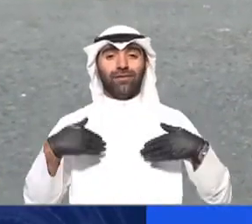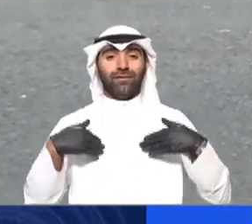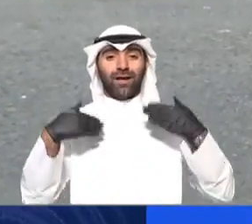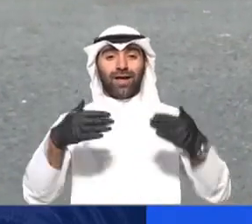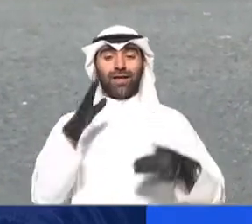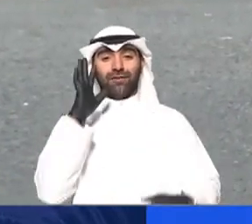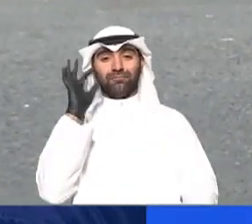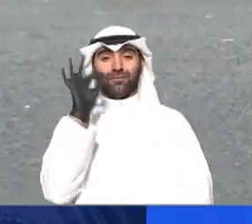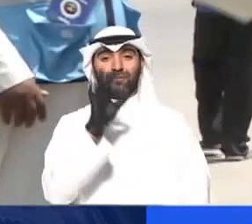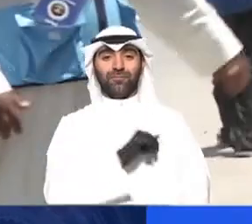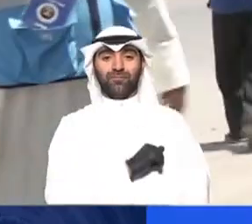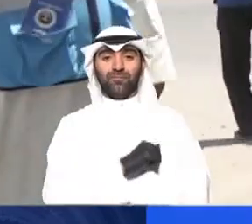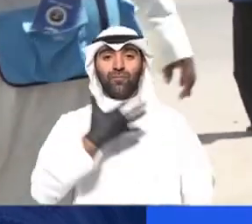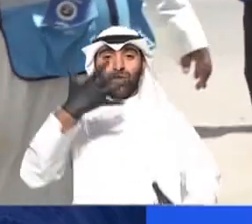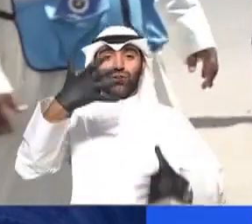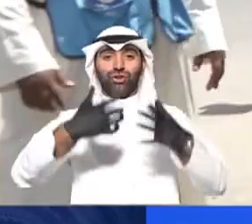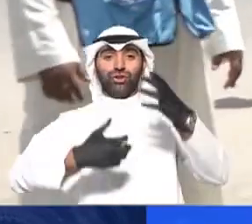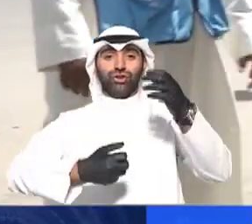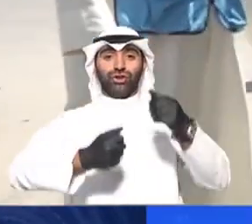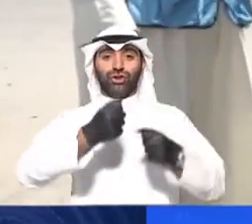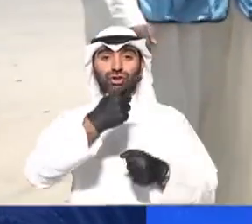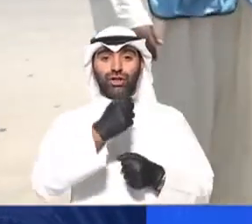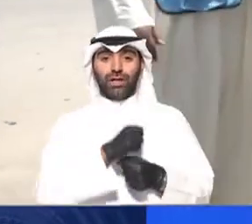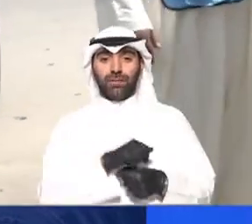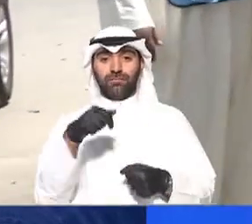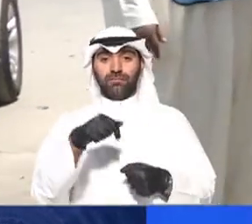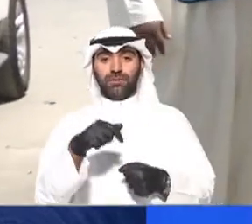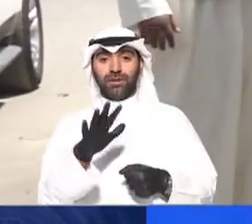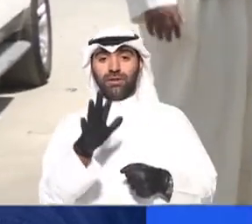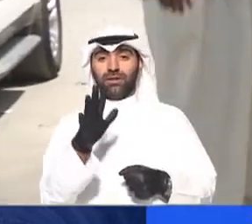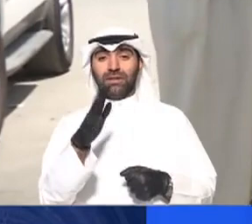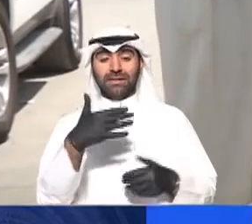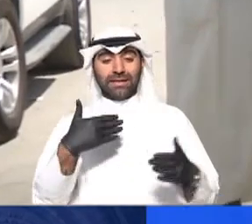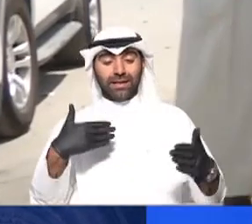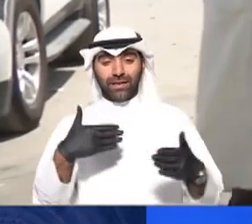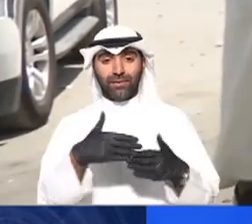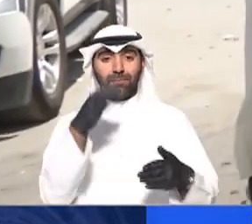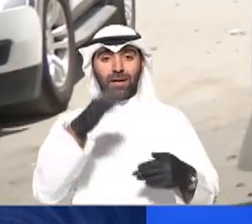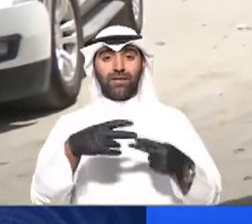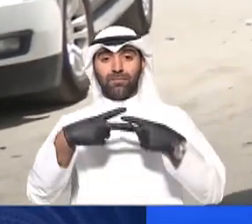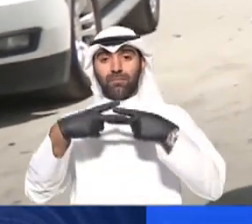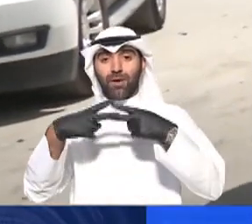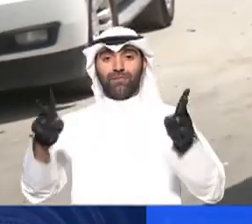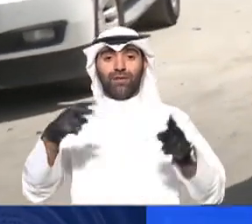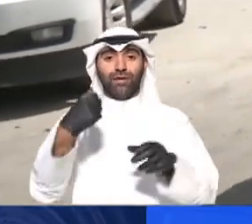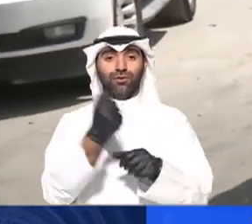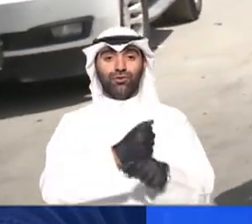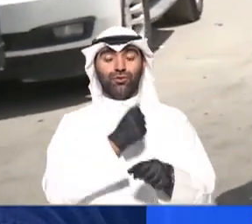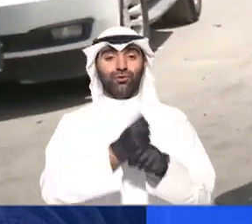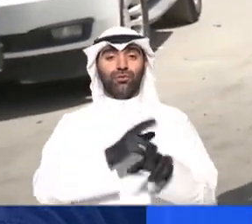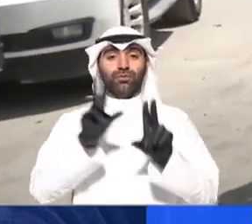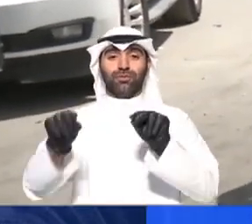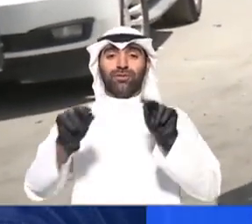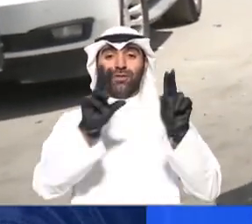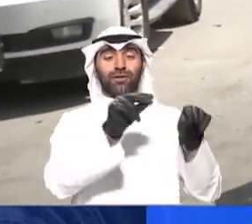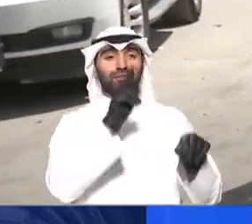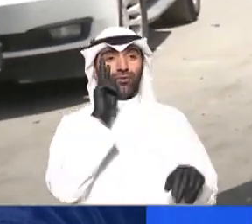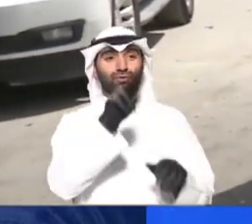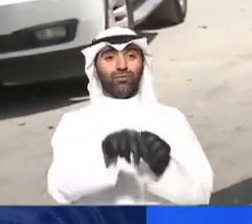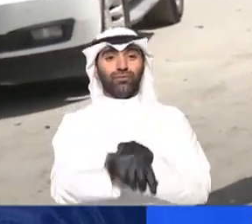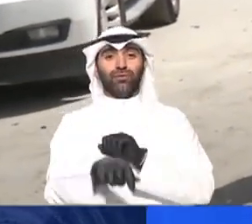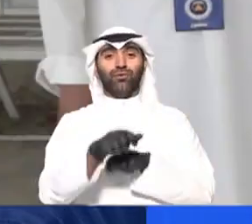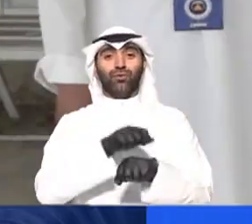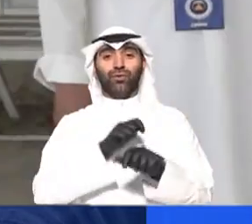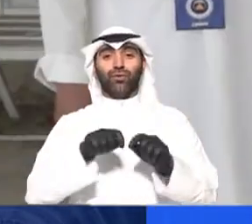للحياة الطبيعية على طريق الانضمام للمناطق الأخرى بفضل الجهود الكبرى المبذولة على هذا